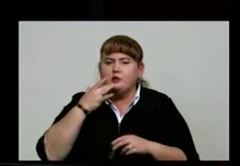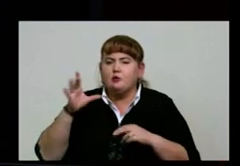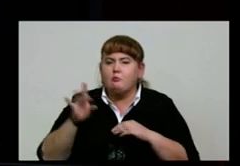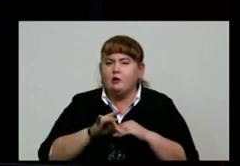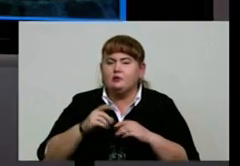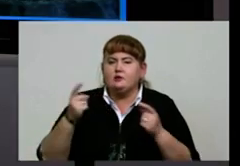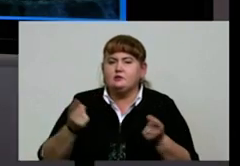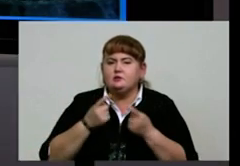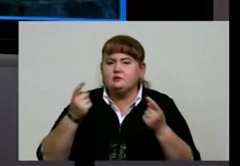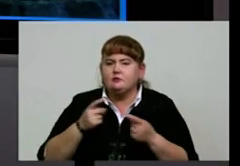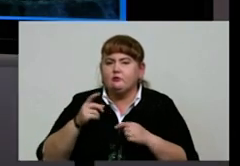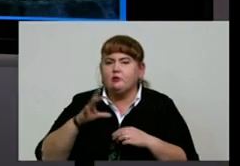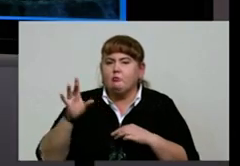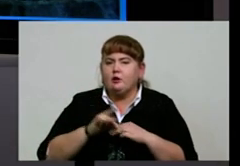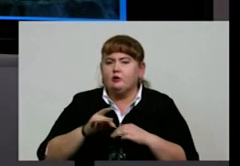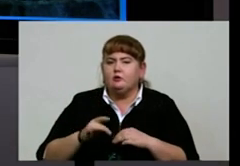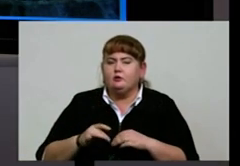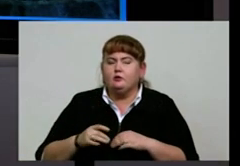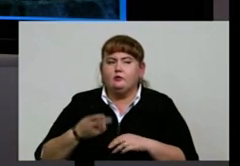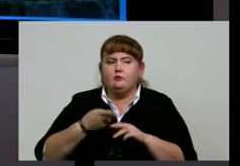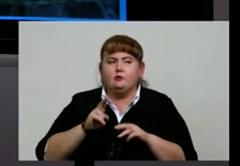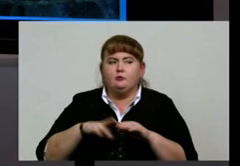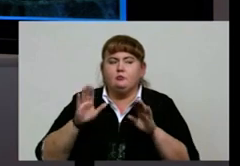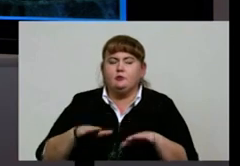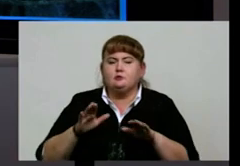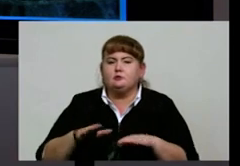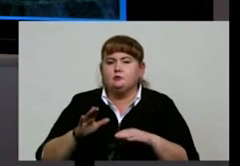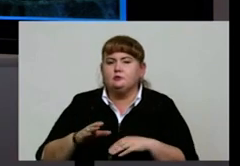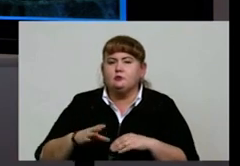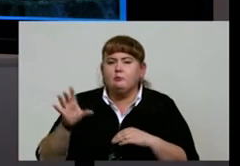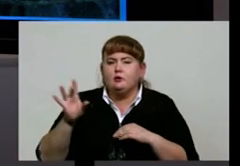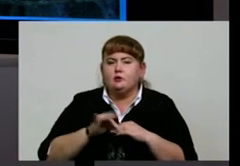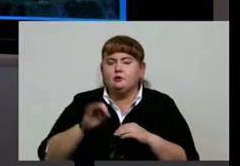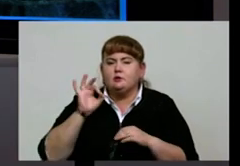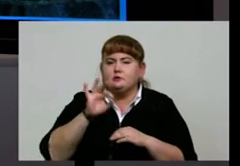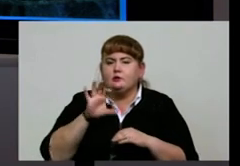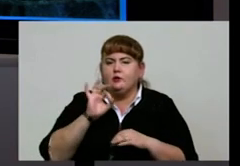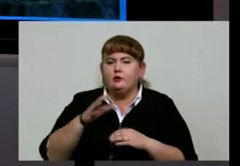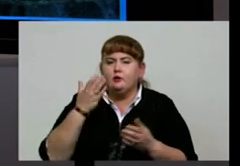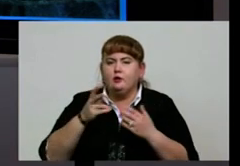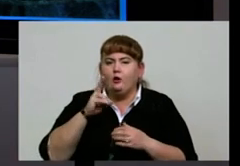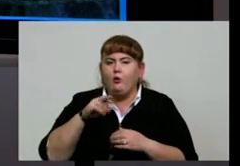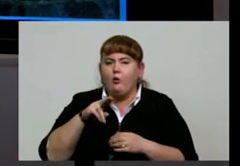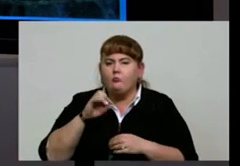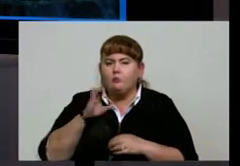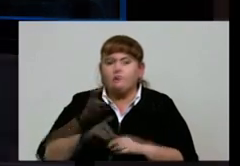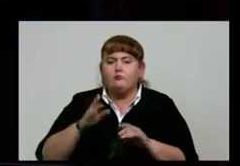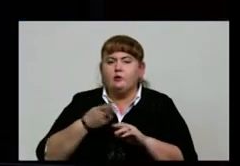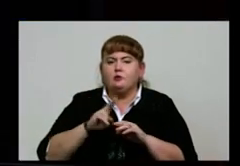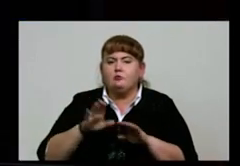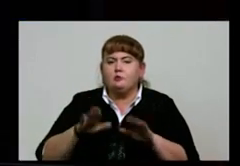есть естественным магнитом. И в этой местности магнитная стрелка или компас у нас не